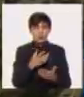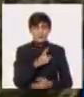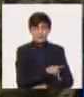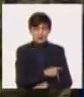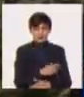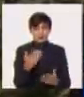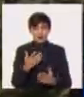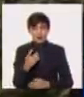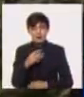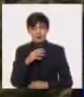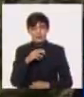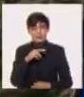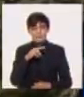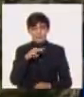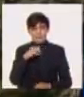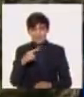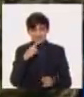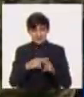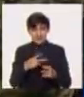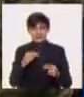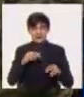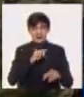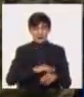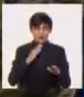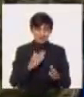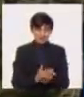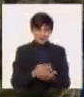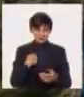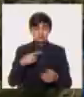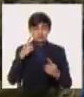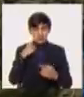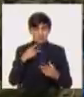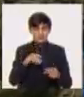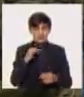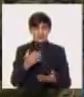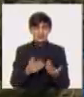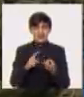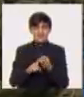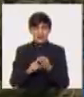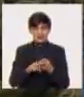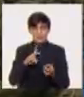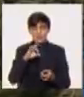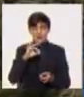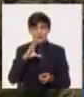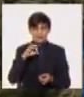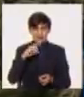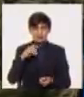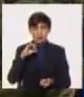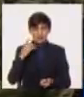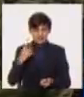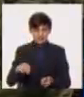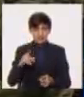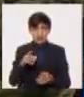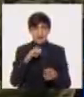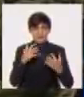медбике, қай жерде жұмыс істейтін. Егер жаңағы мен айтып өткен инфекциялық және провизорлық стационарда жұқтырса, ол кісілер